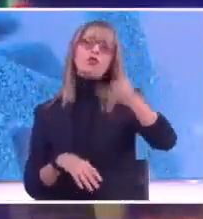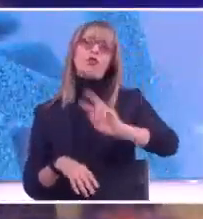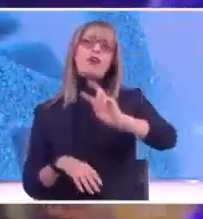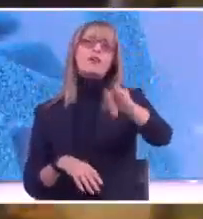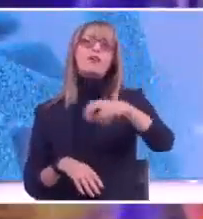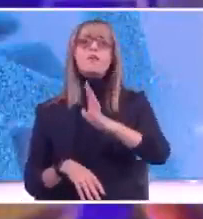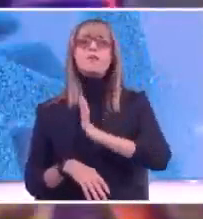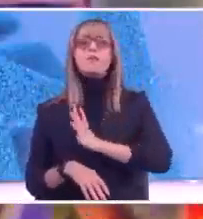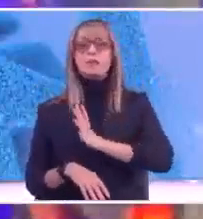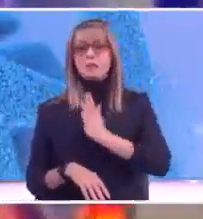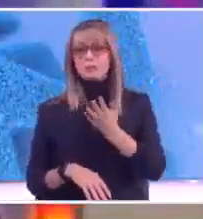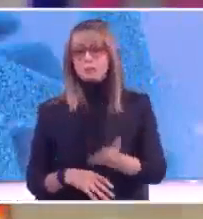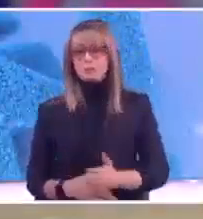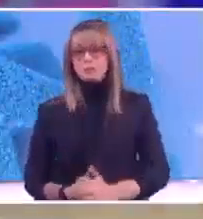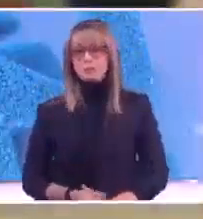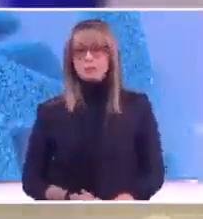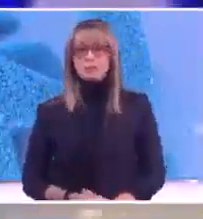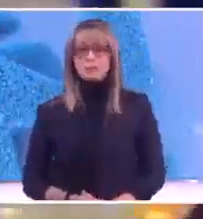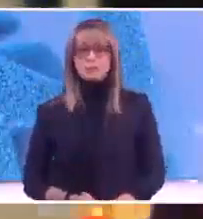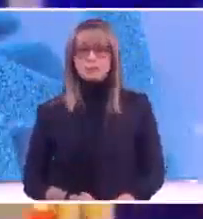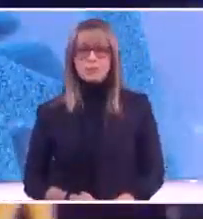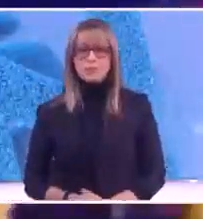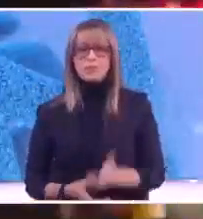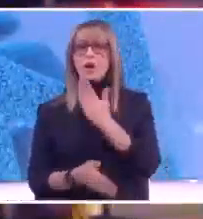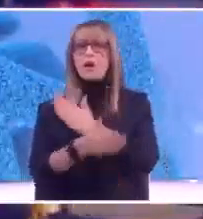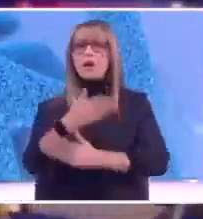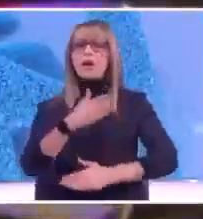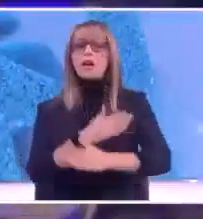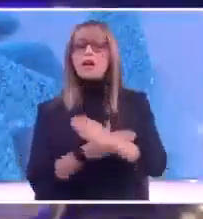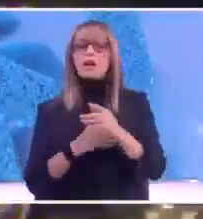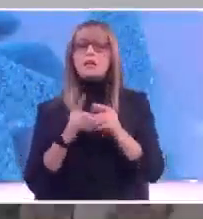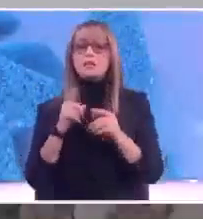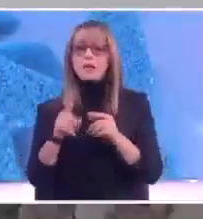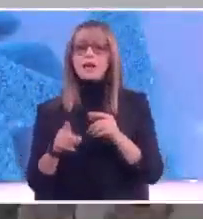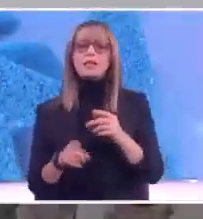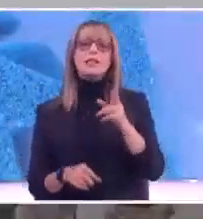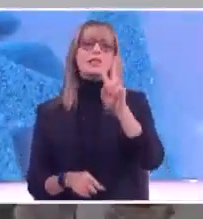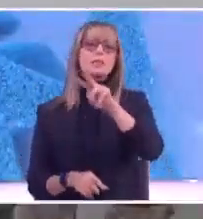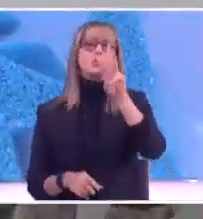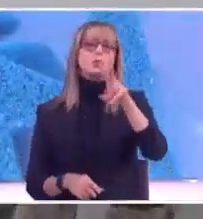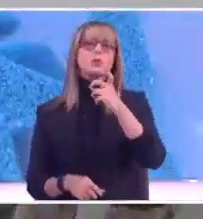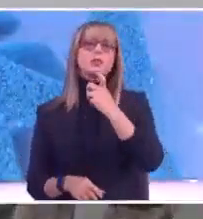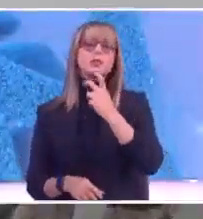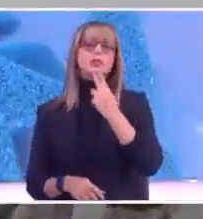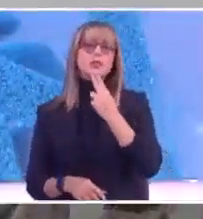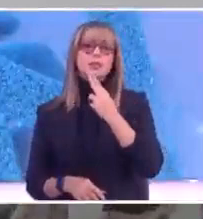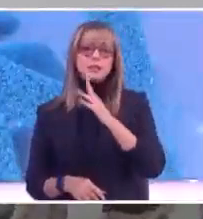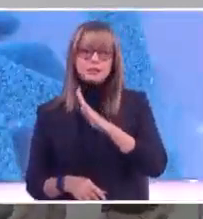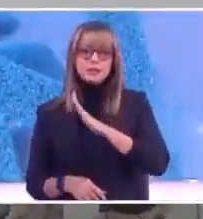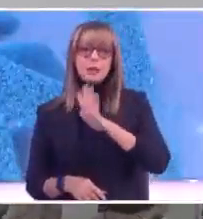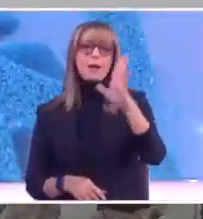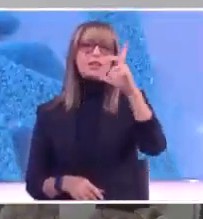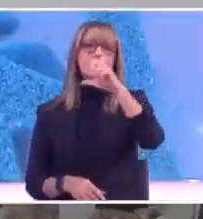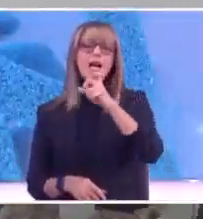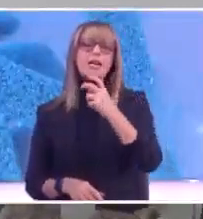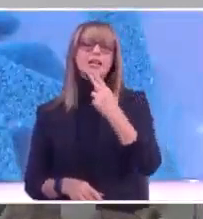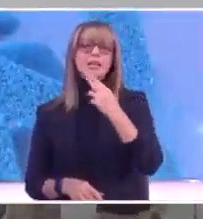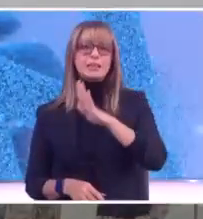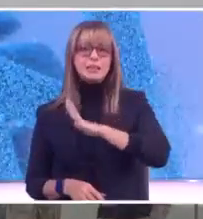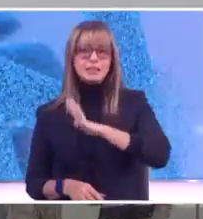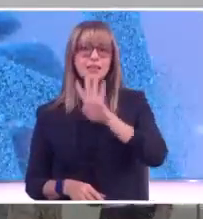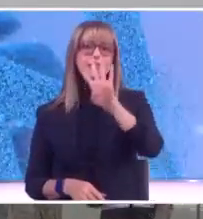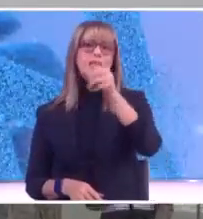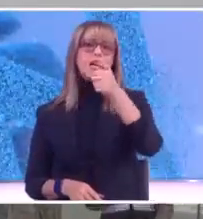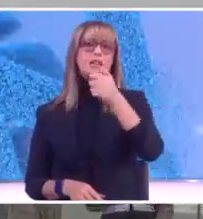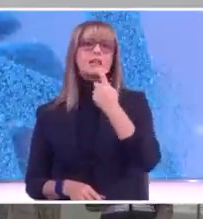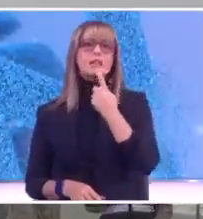noktaya varacaklardı. Yaralılardan 23 yaşındaki Merve Meygil, 5 aylık kızı Asel Meygil ve